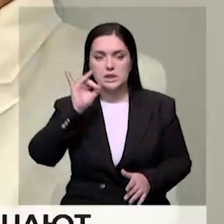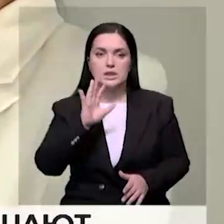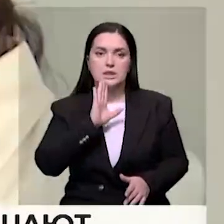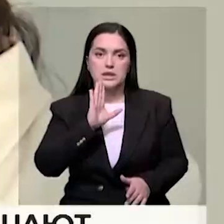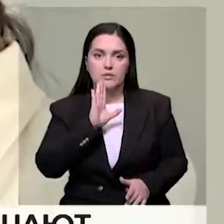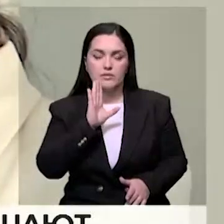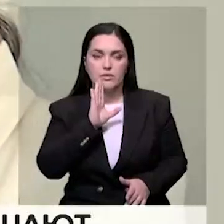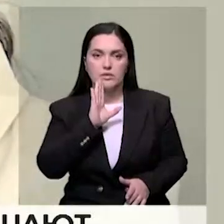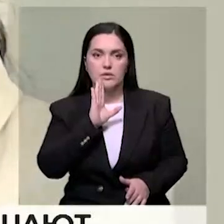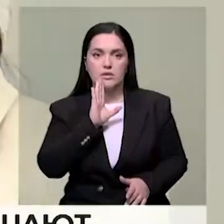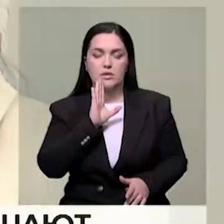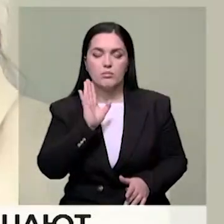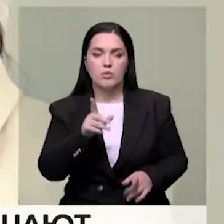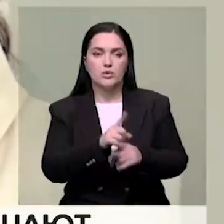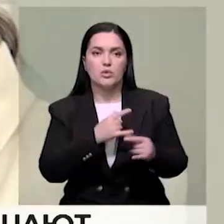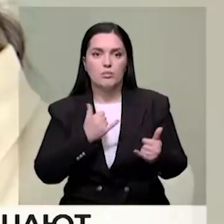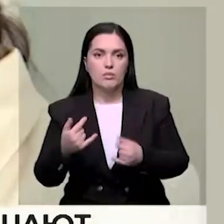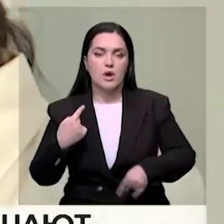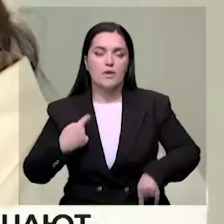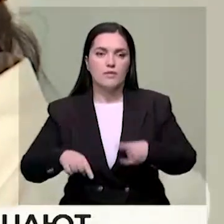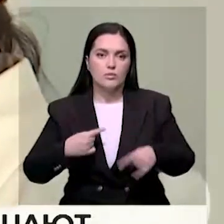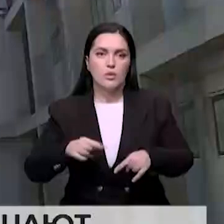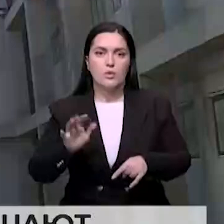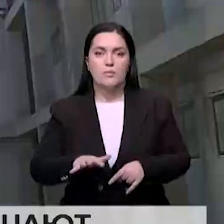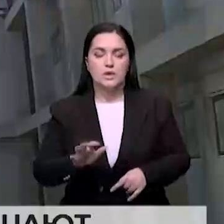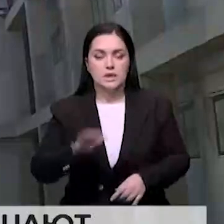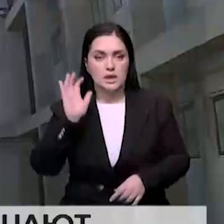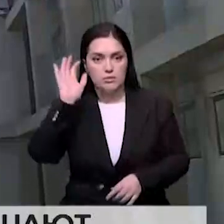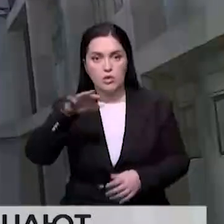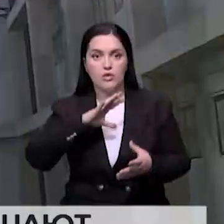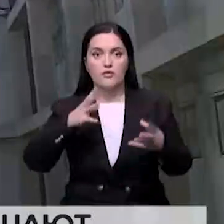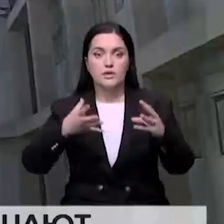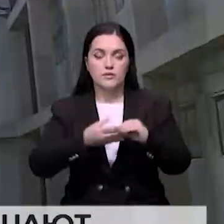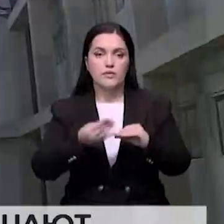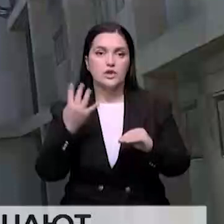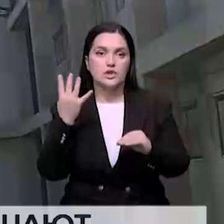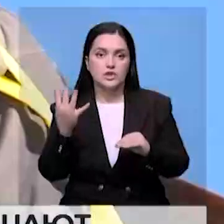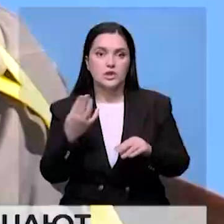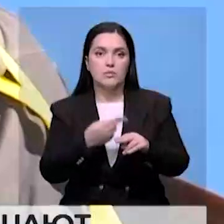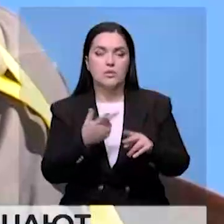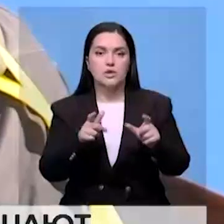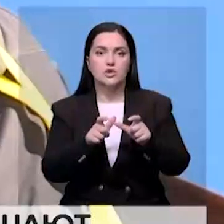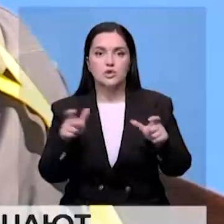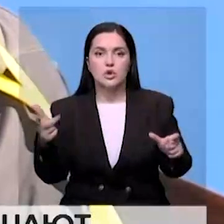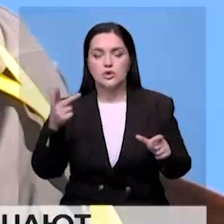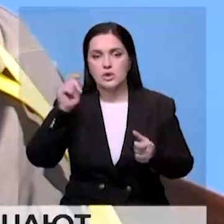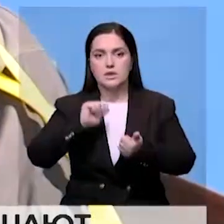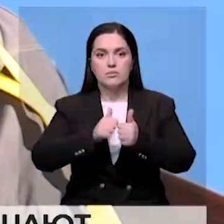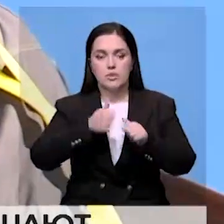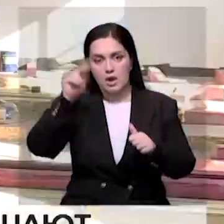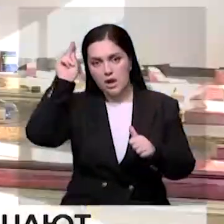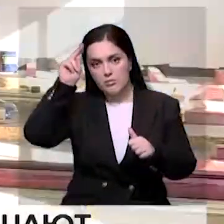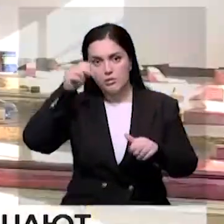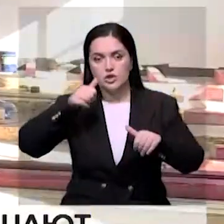девочек. Также предусмотрены футбольное, баскетбольное поле. Всего в регионе 4 аварийные и 3 школы с трехсменным обучением.